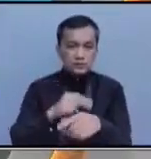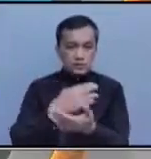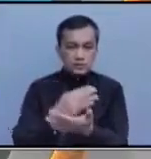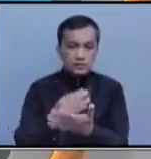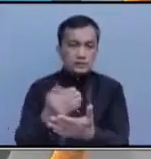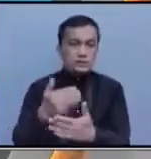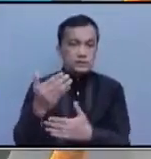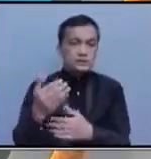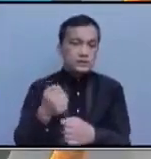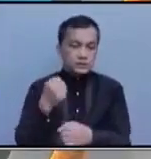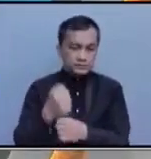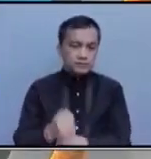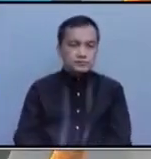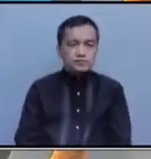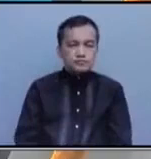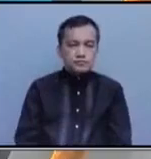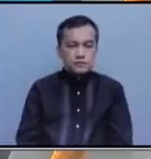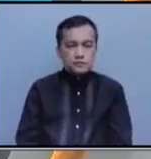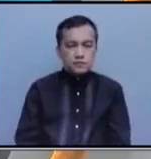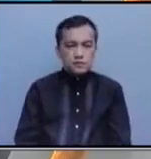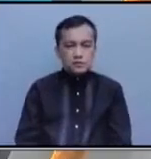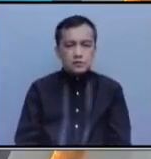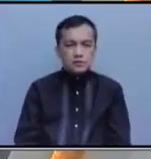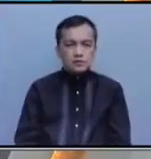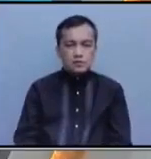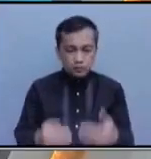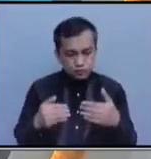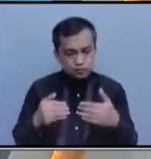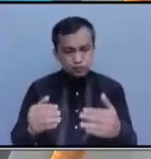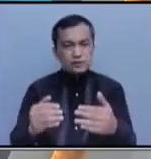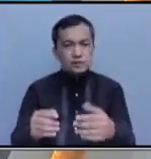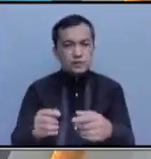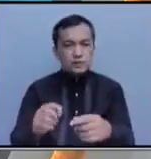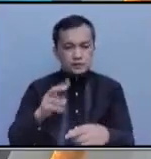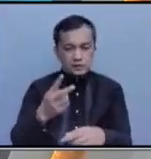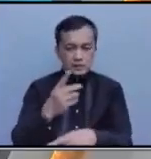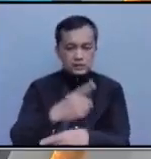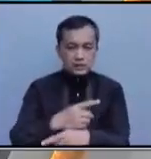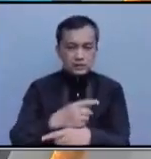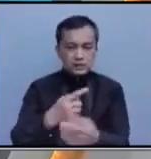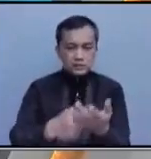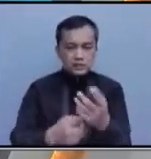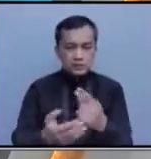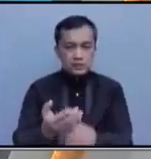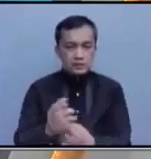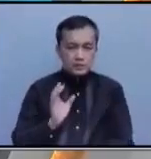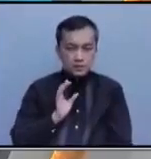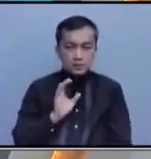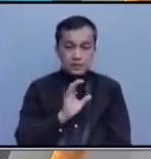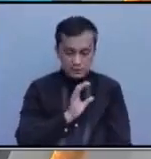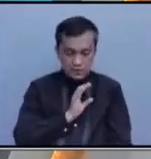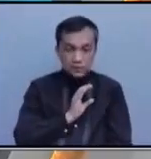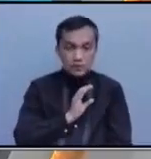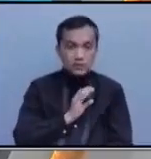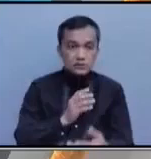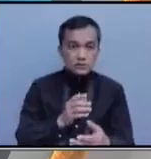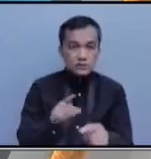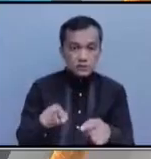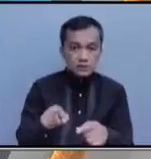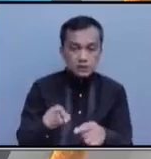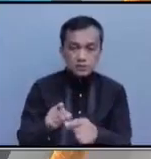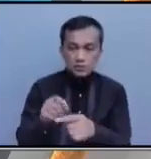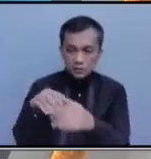taon. Naging mabilis naman ang usad ng ikalawang araw ng plenary debates ng Kamara kung saan ang ilang sumalang na